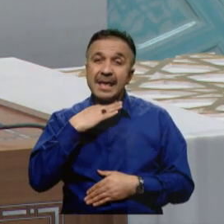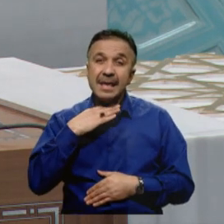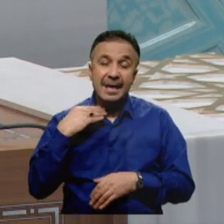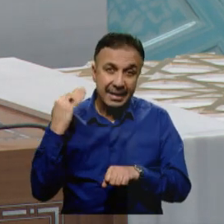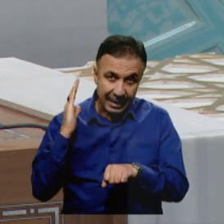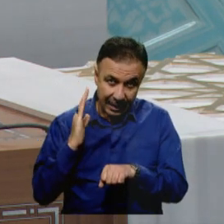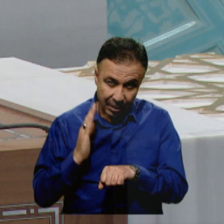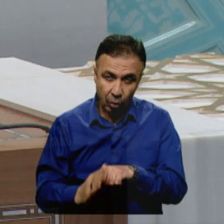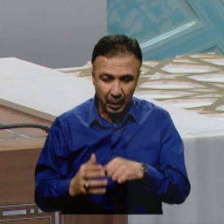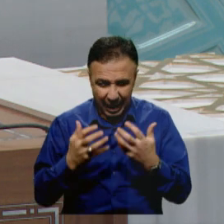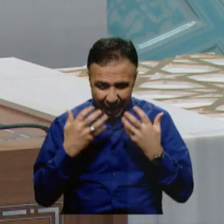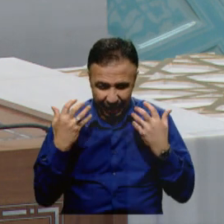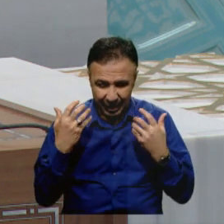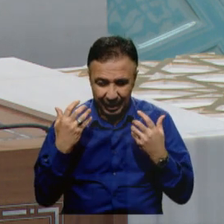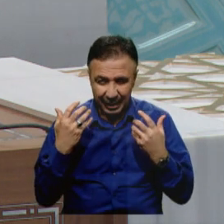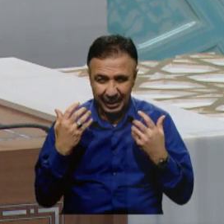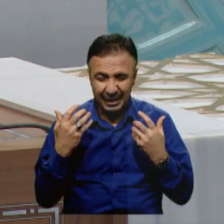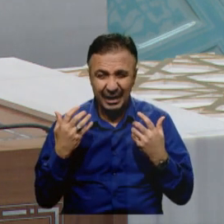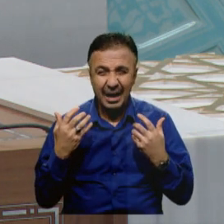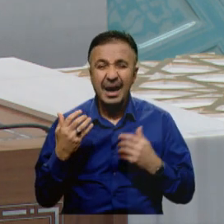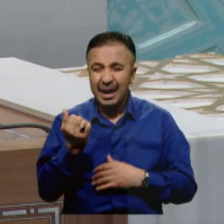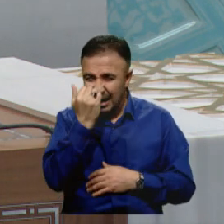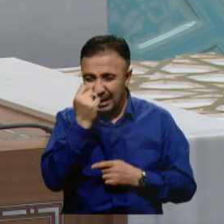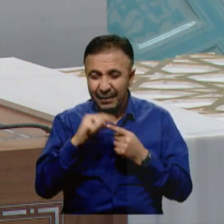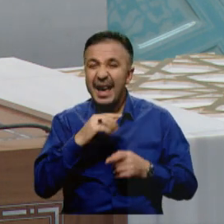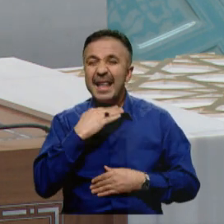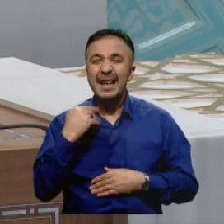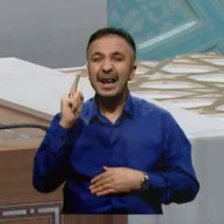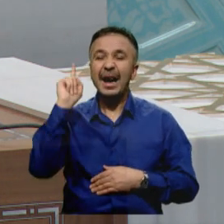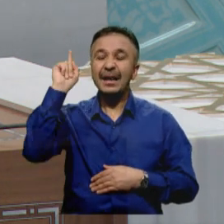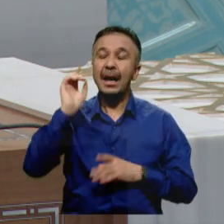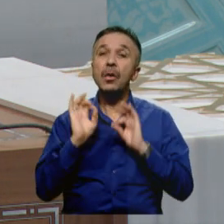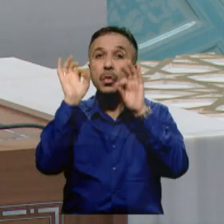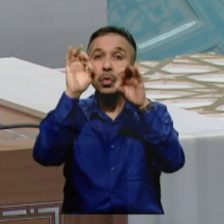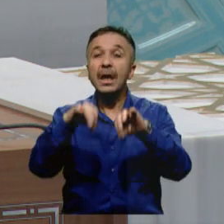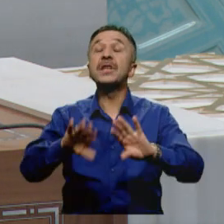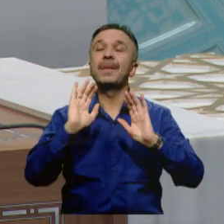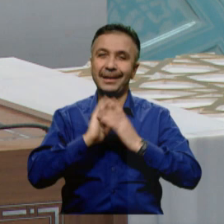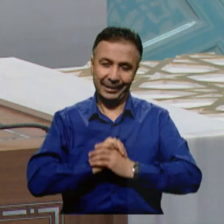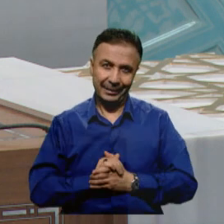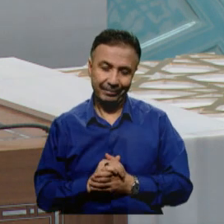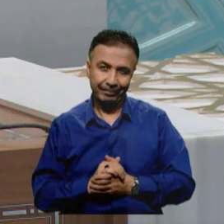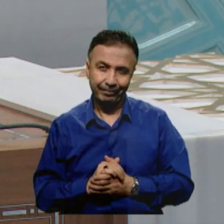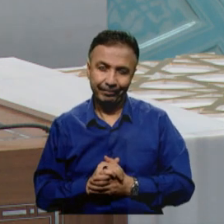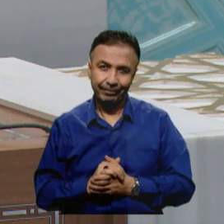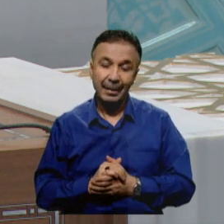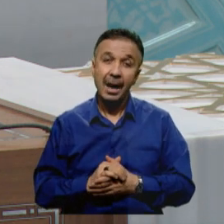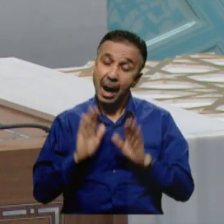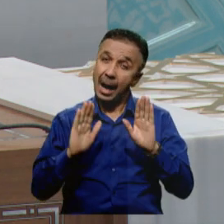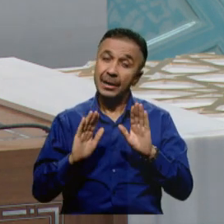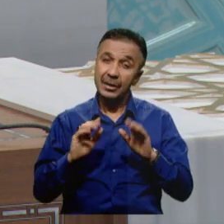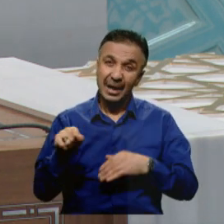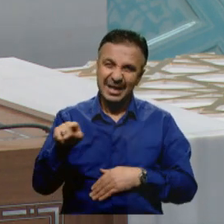kurbanların kanları ve etleri Allah'a ulaşmaz. Velakin yenaluhu takva minkum. Ancak